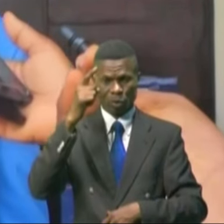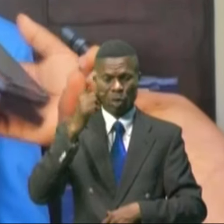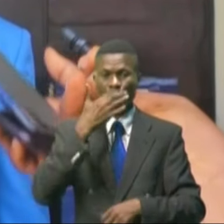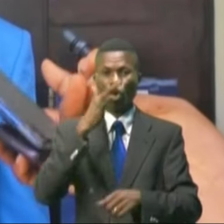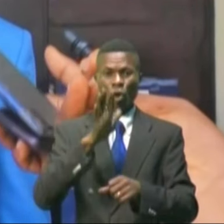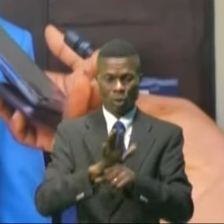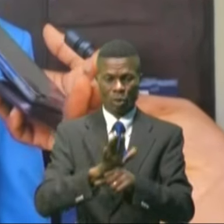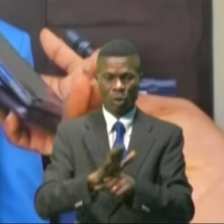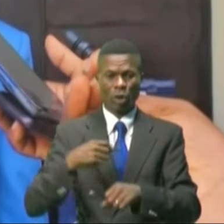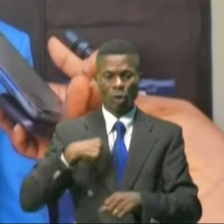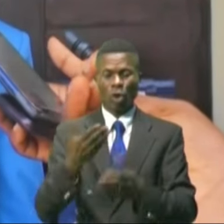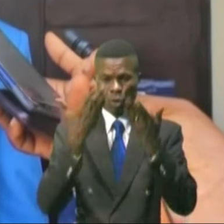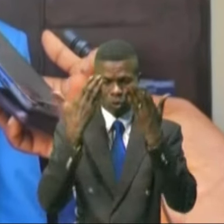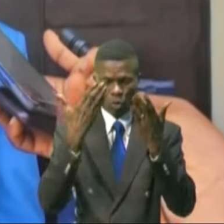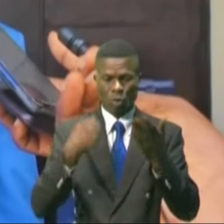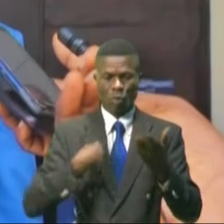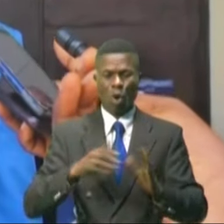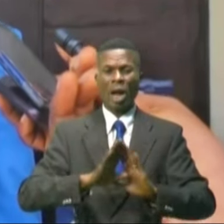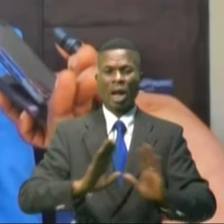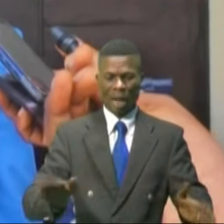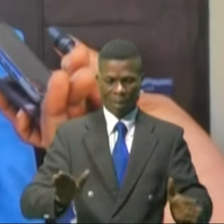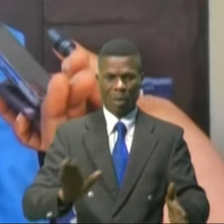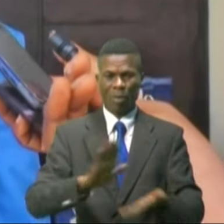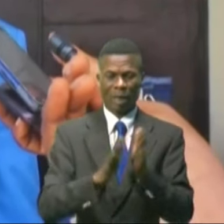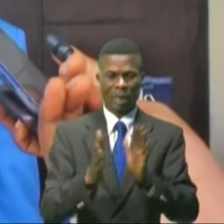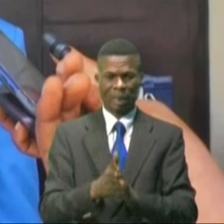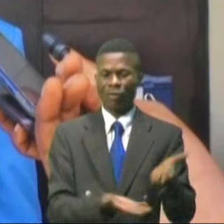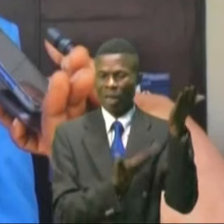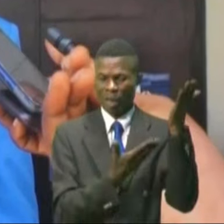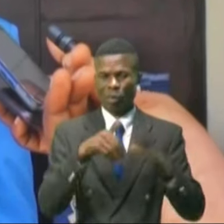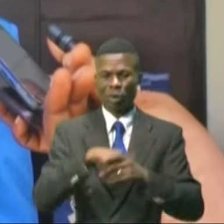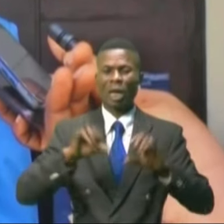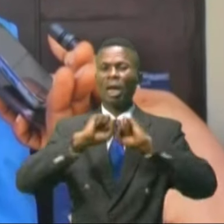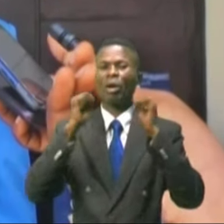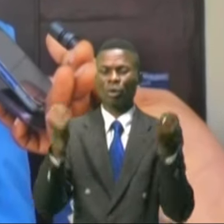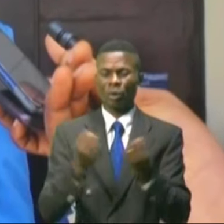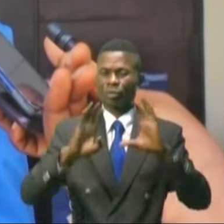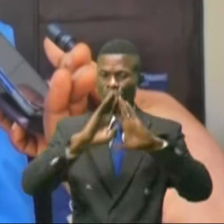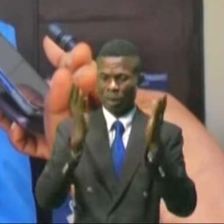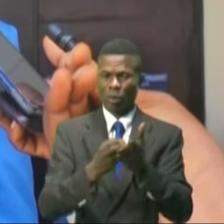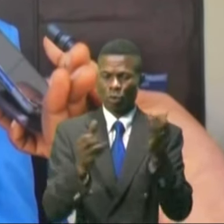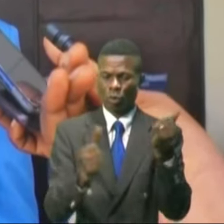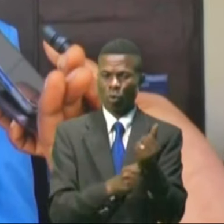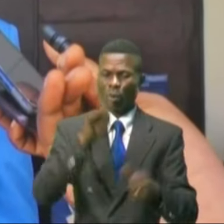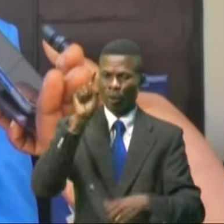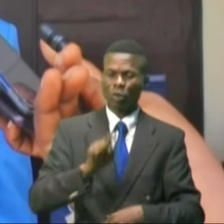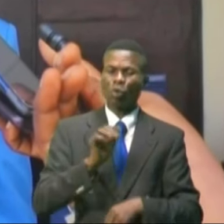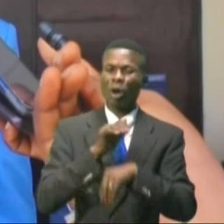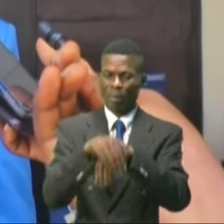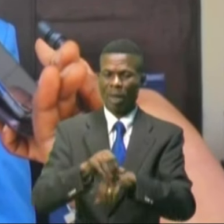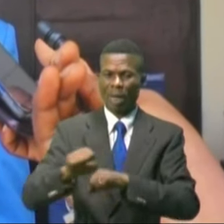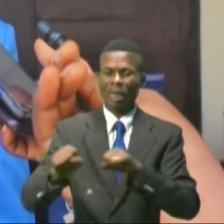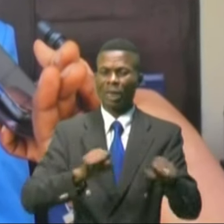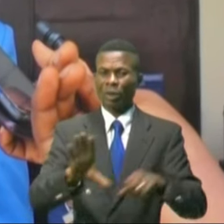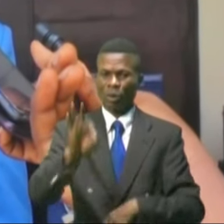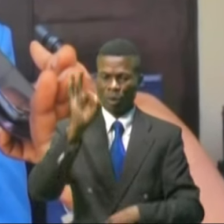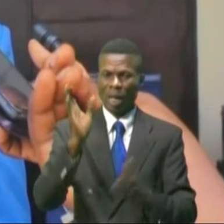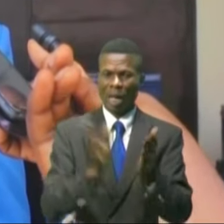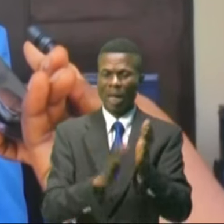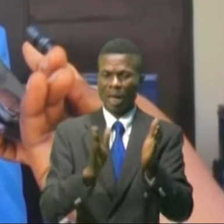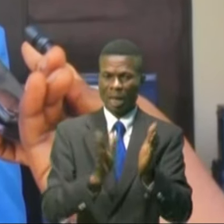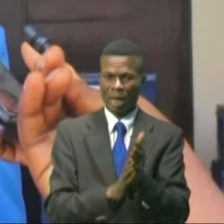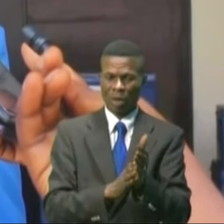qu'on a étudié et qu'on est capable d'être utile à la société. Tout le monde est convié, y compris ces écoles qui